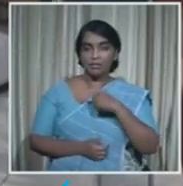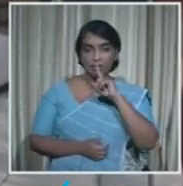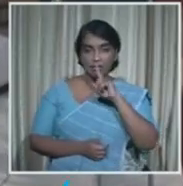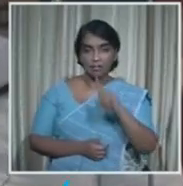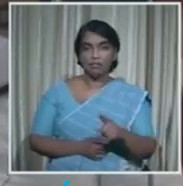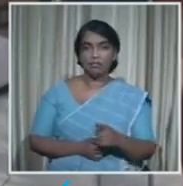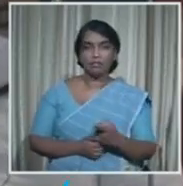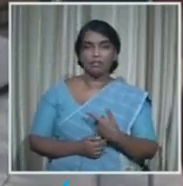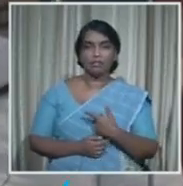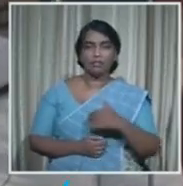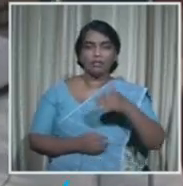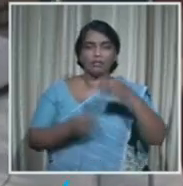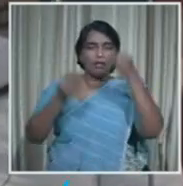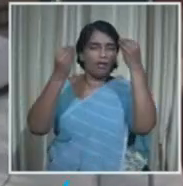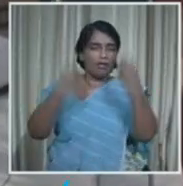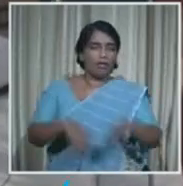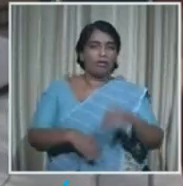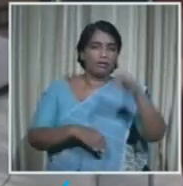අපරාජිත නායකයෙක් විදියට.